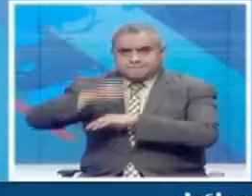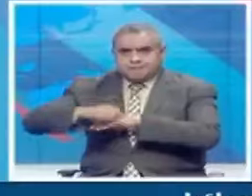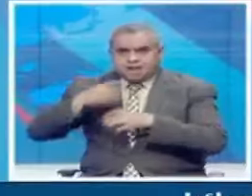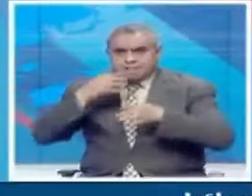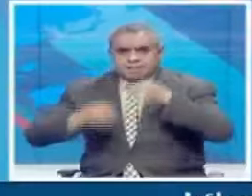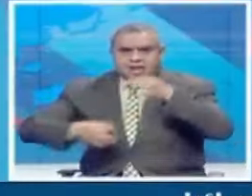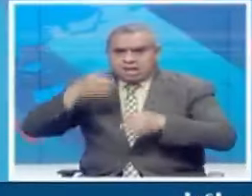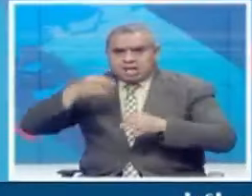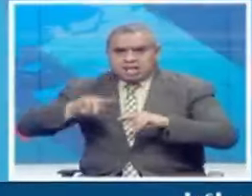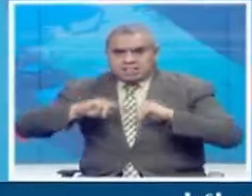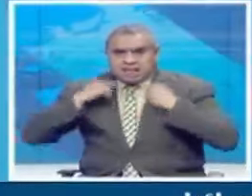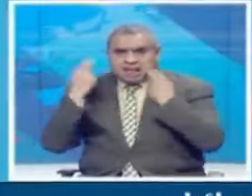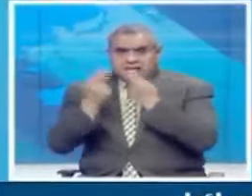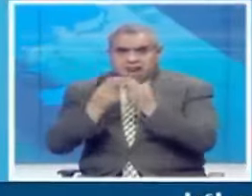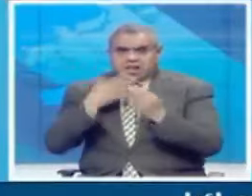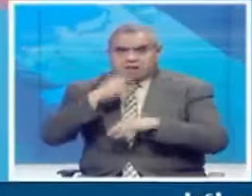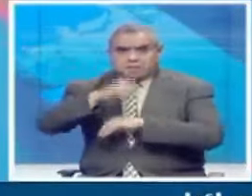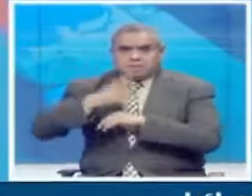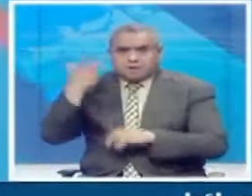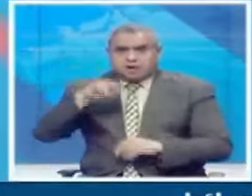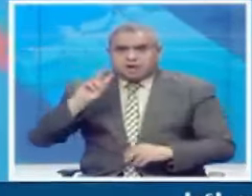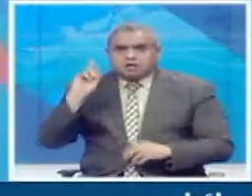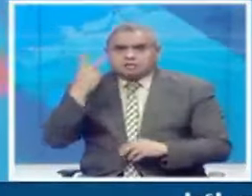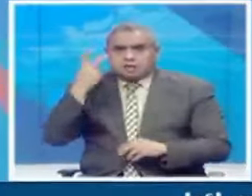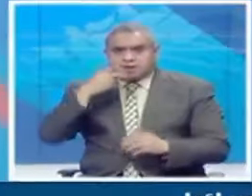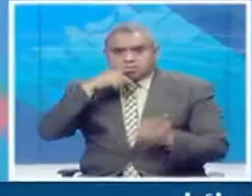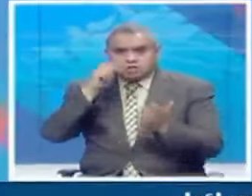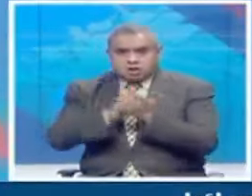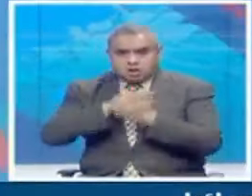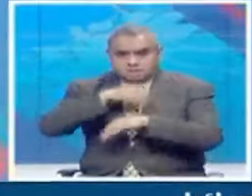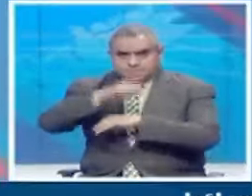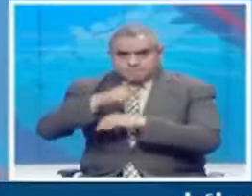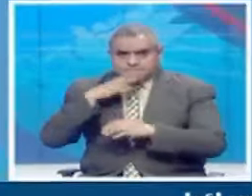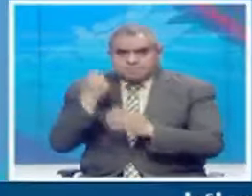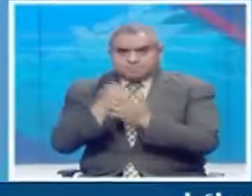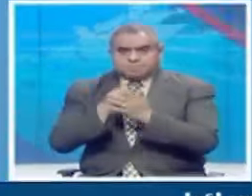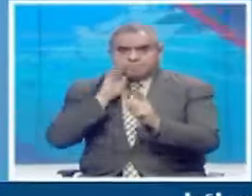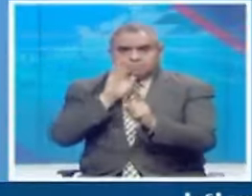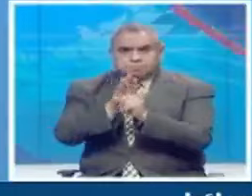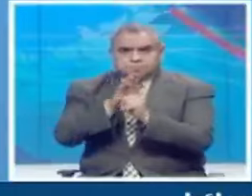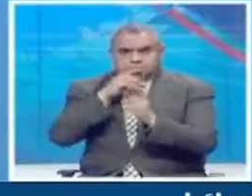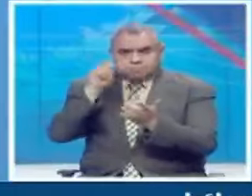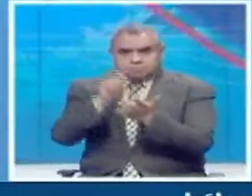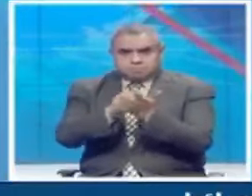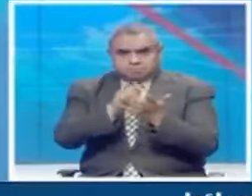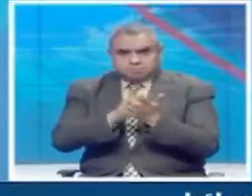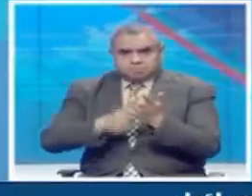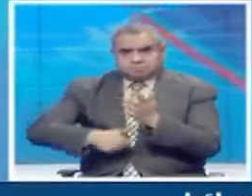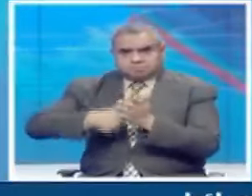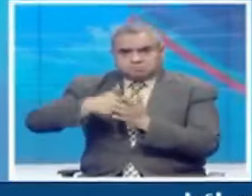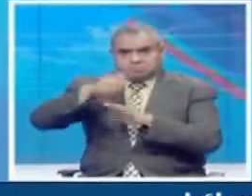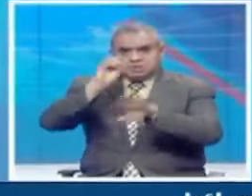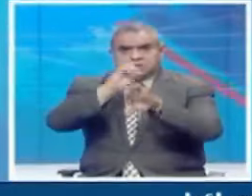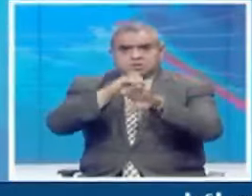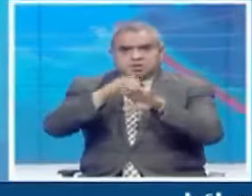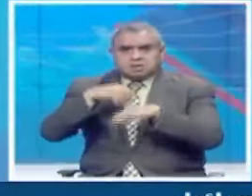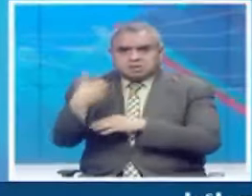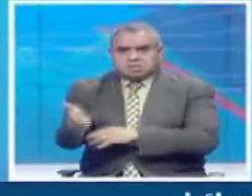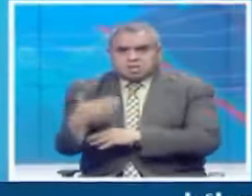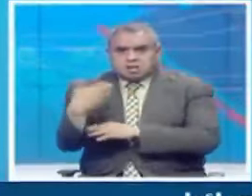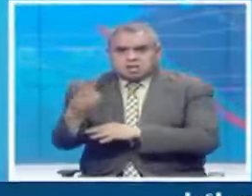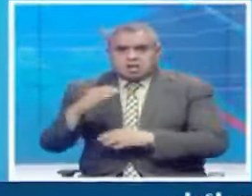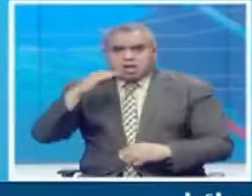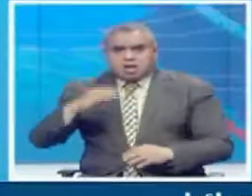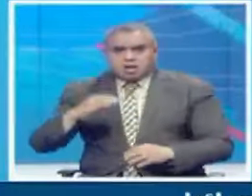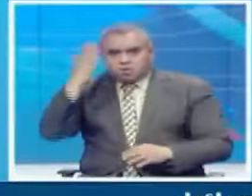المكونة من 17 قاضيا لصالح اتخاذ إجراءات عاجلة تغطي معظم ما طلبته جنوب إفريقيا